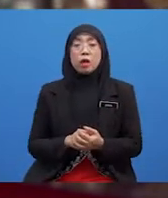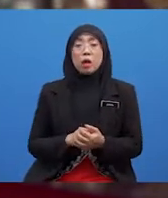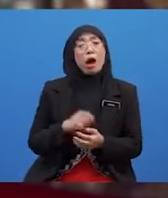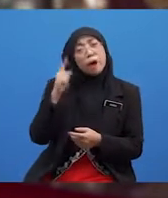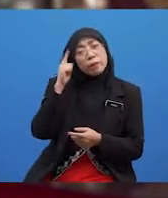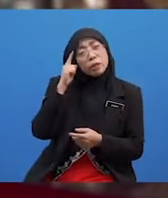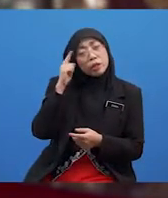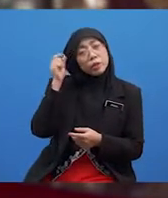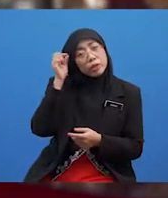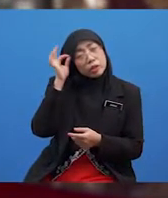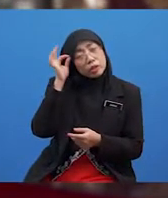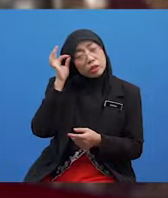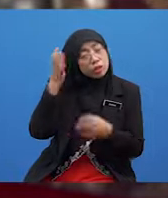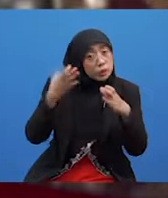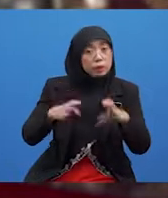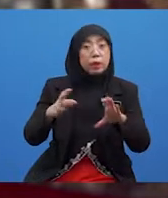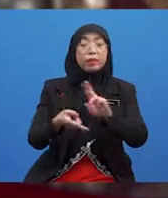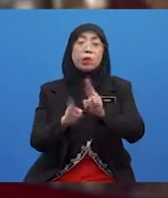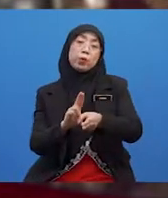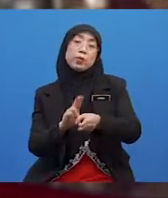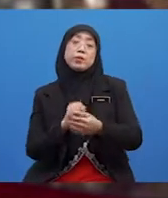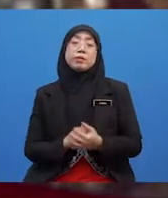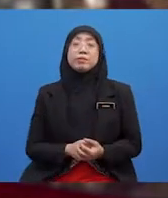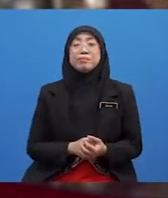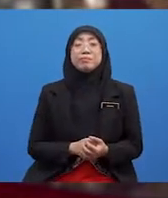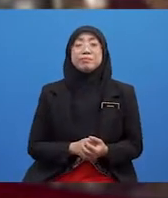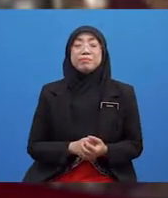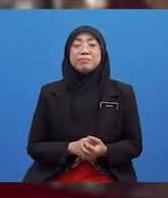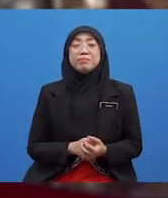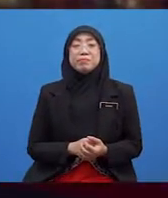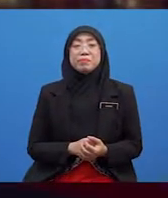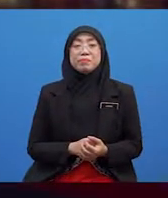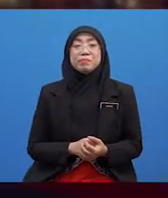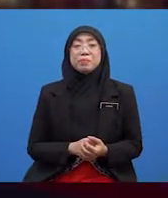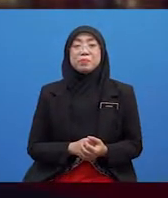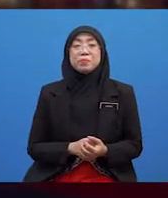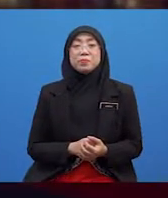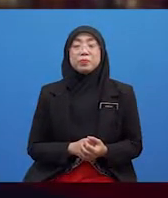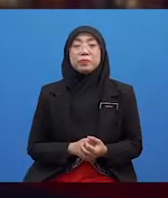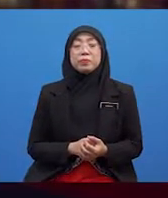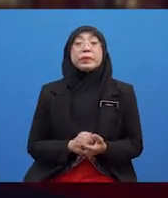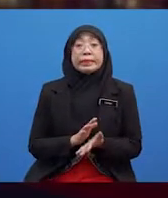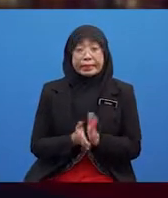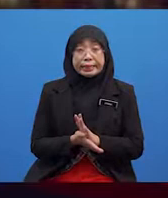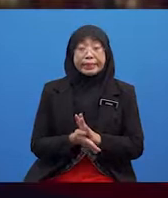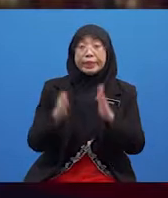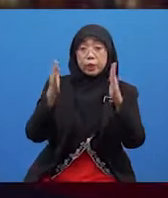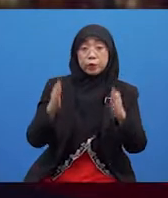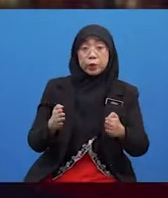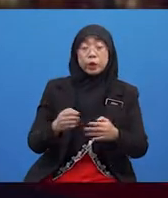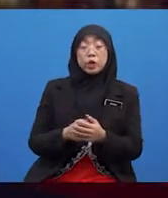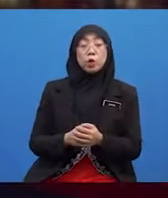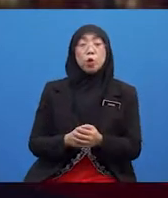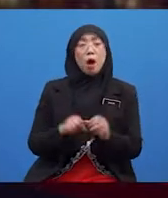membuat perubahan kemahiran dengan pantas ketika bermain merupakan kemampuan